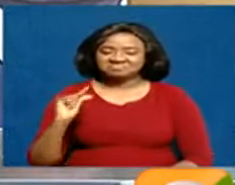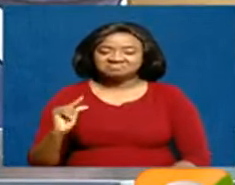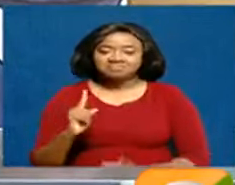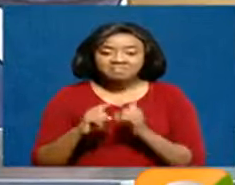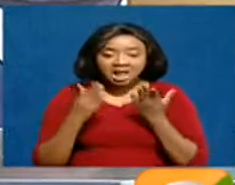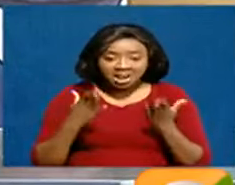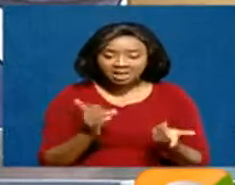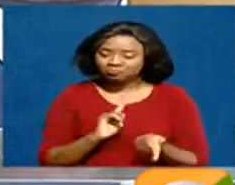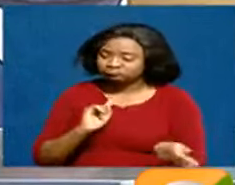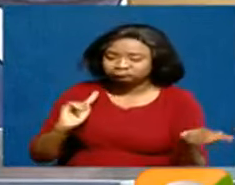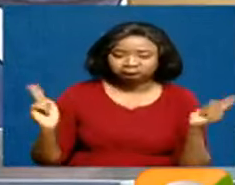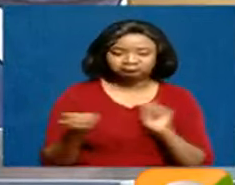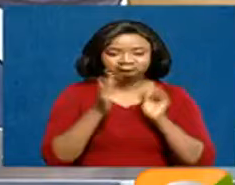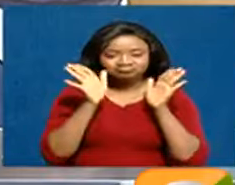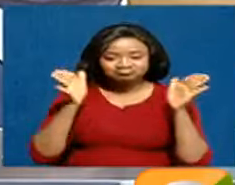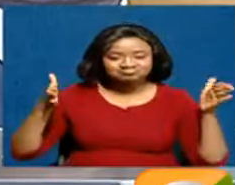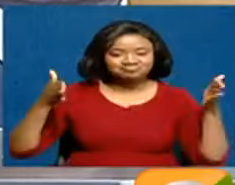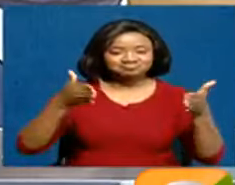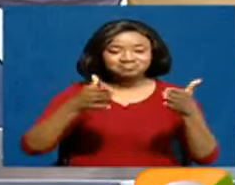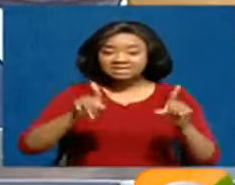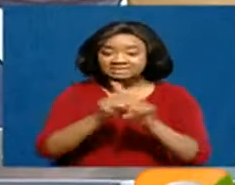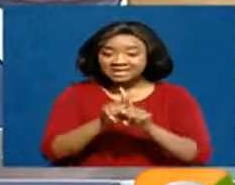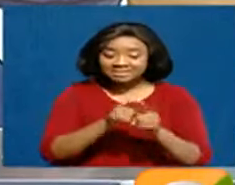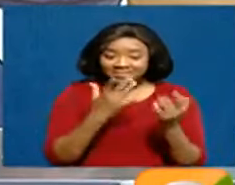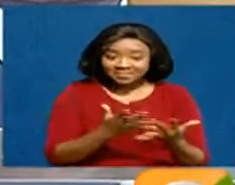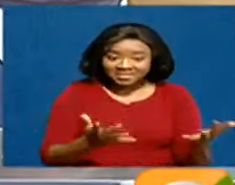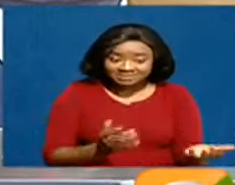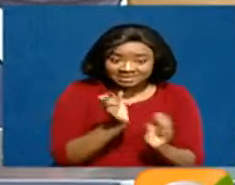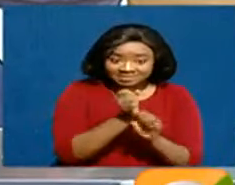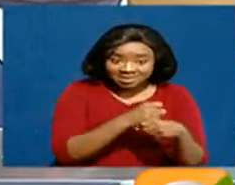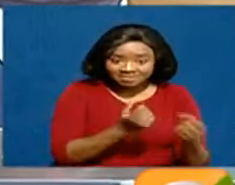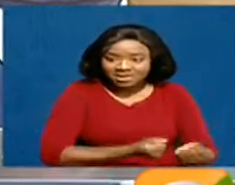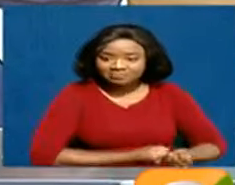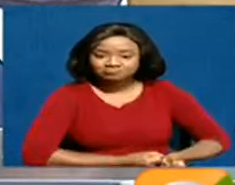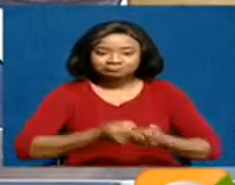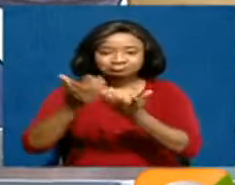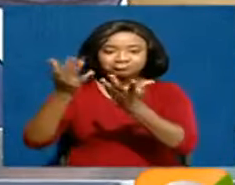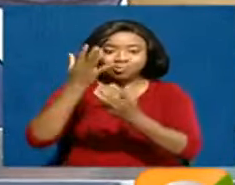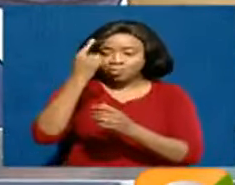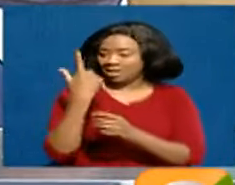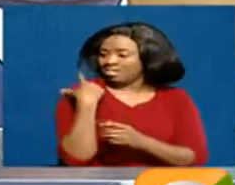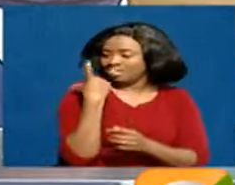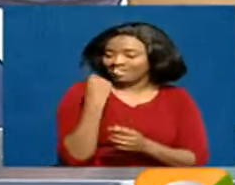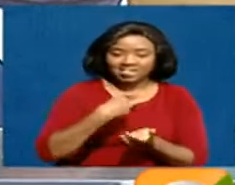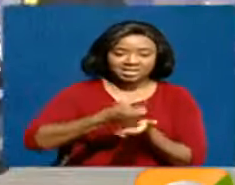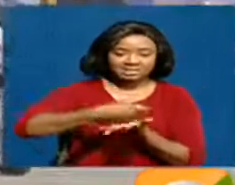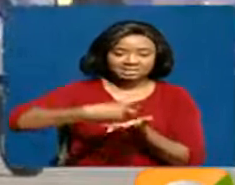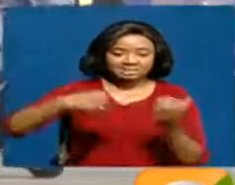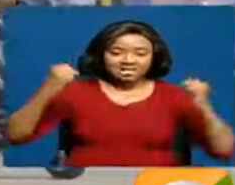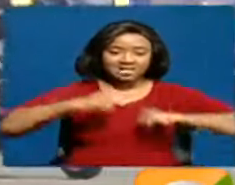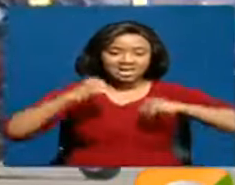wakulima hao pia watapata soko za ugaibuni kutokana na mikataba iliyotiwa sahihi hivi majuzi.